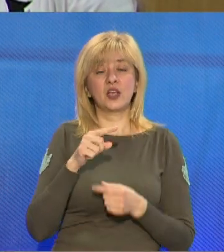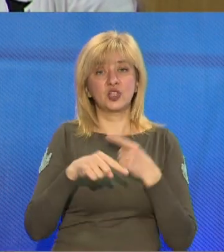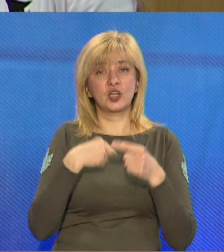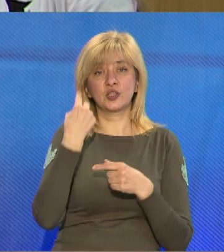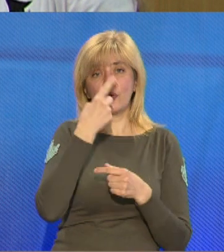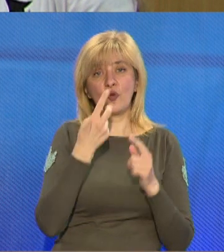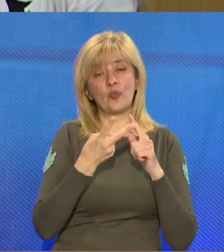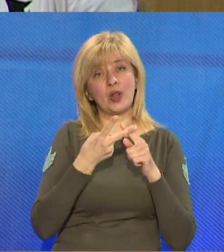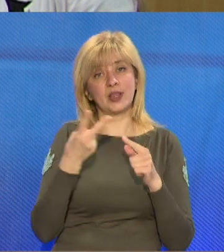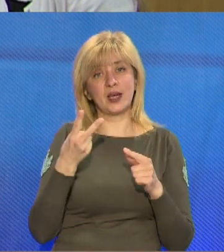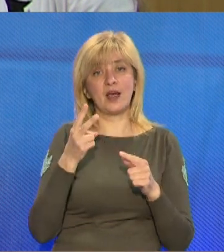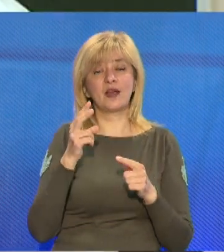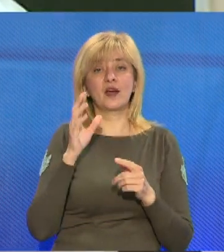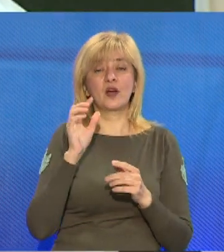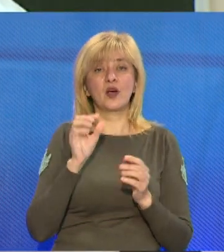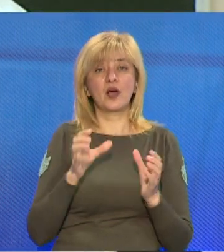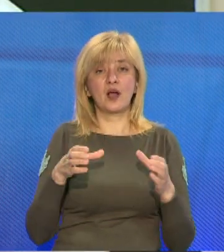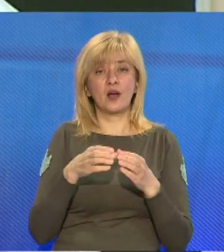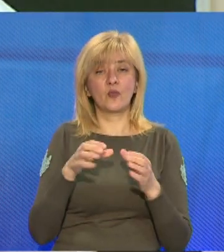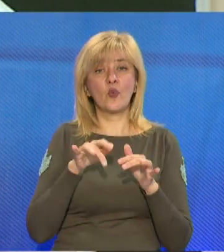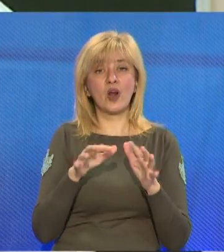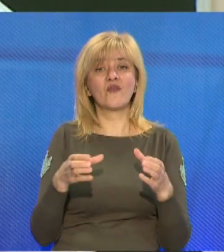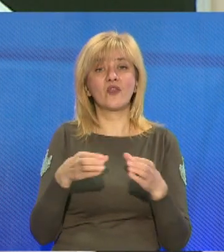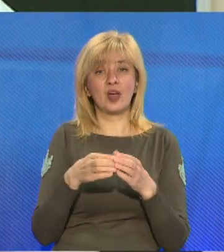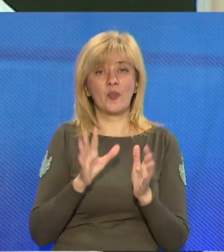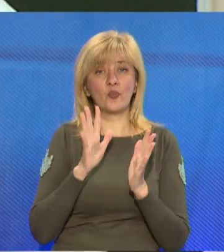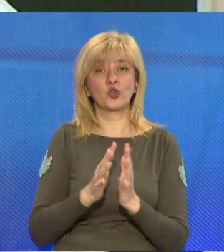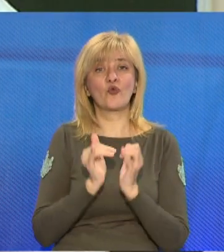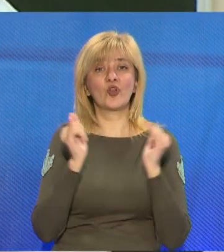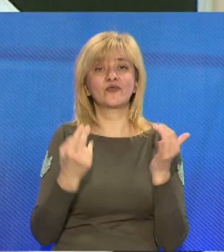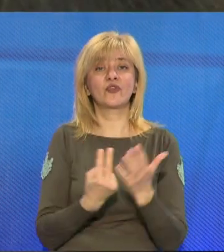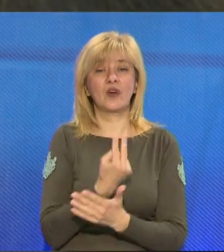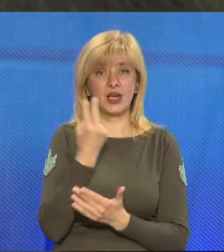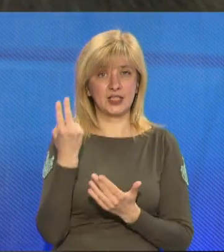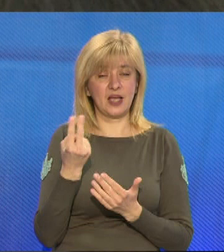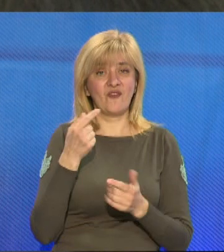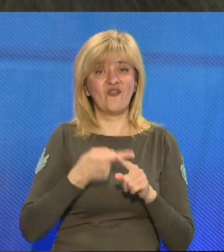год ці паўтара мурашыная калонія кафедры павялічыцца ўдвая. У гэтай сувязі тут